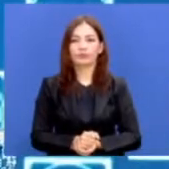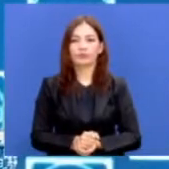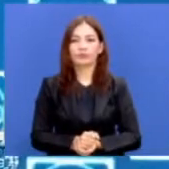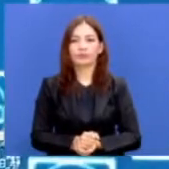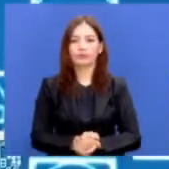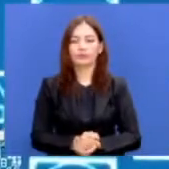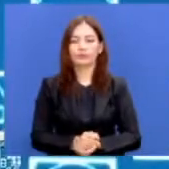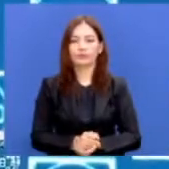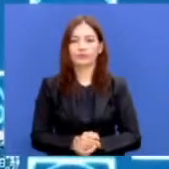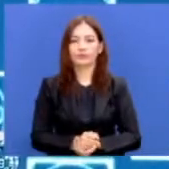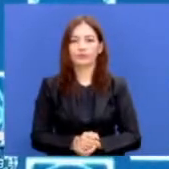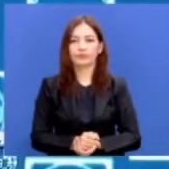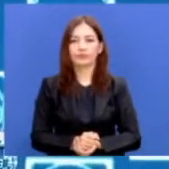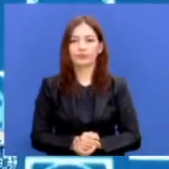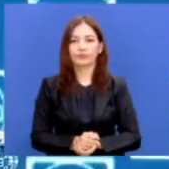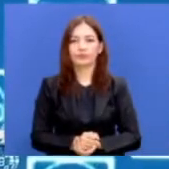t